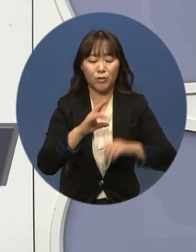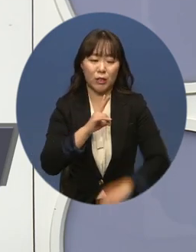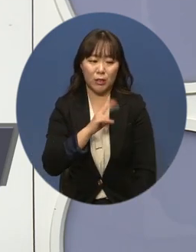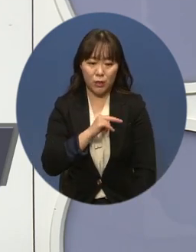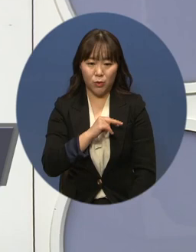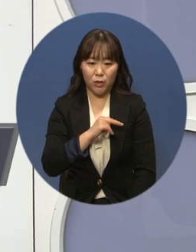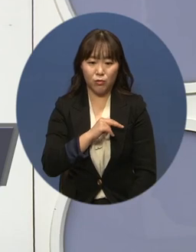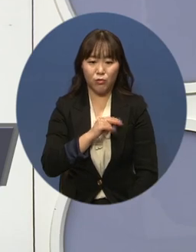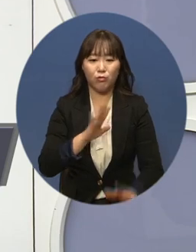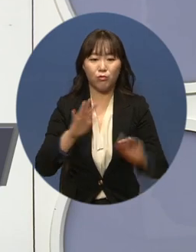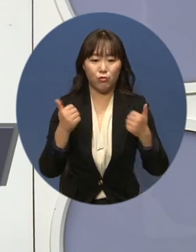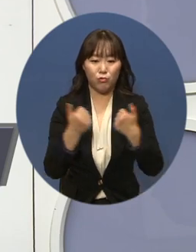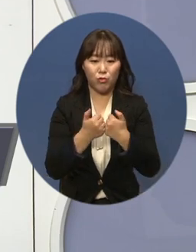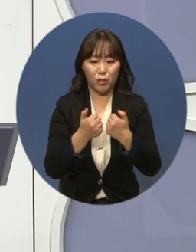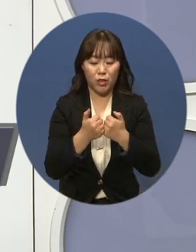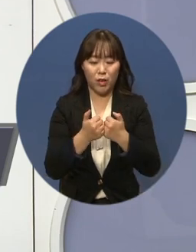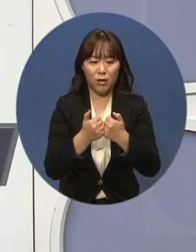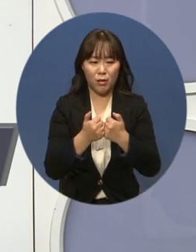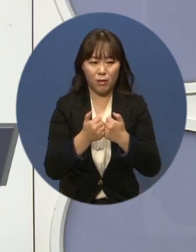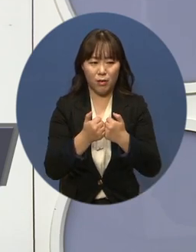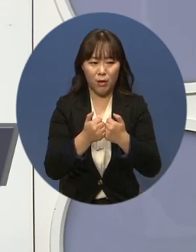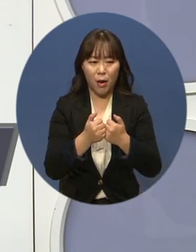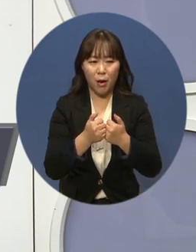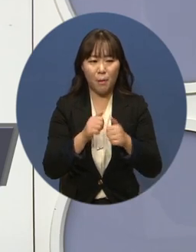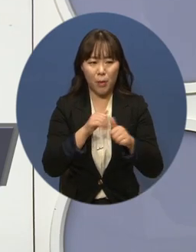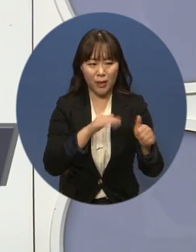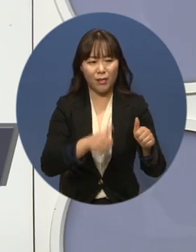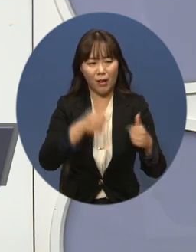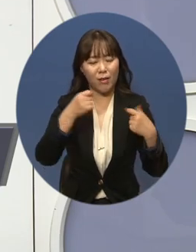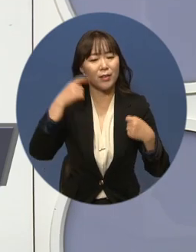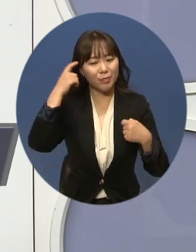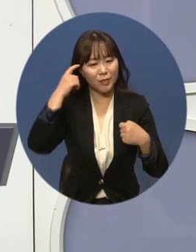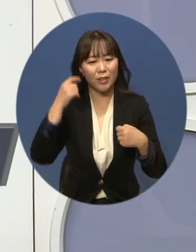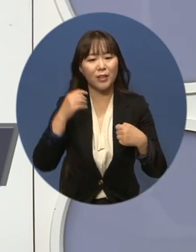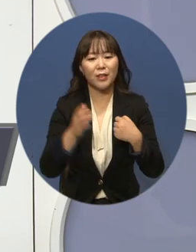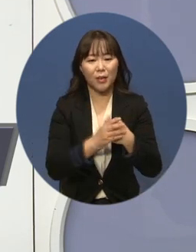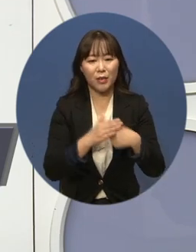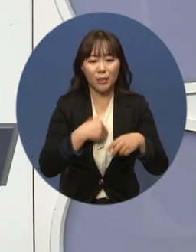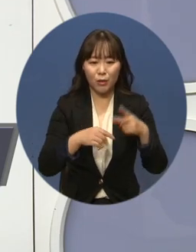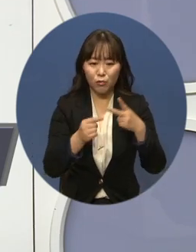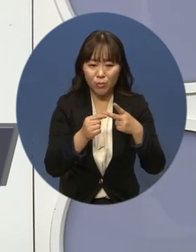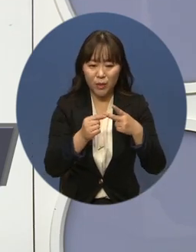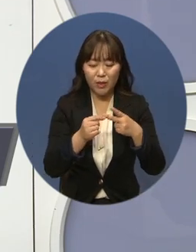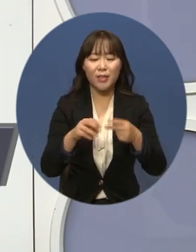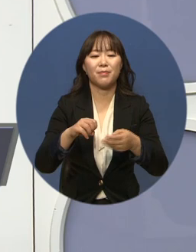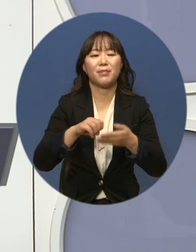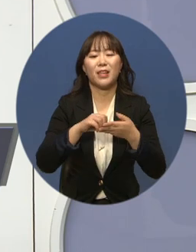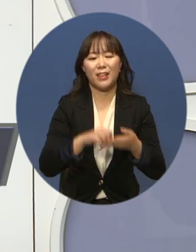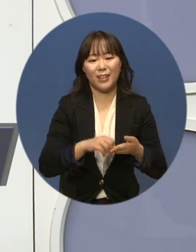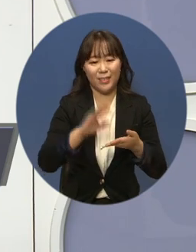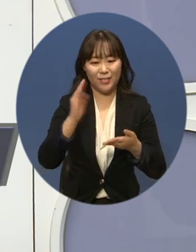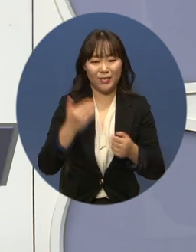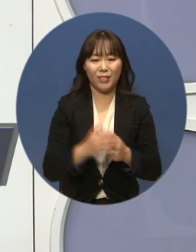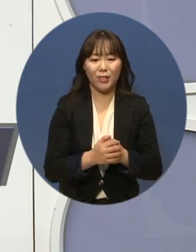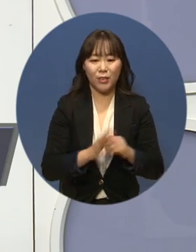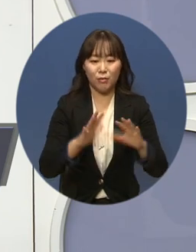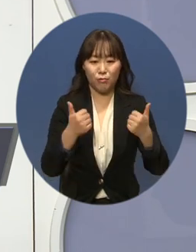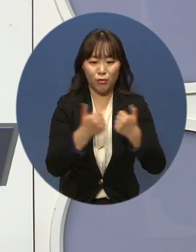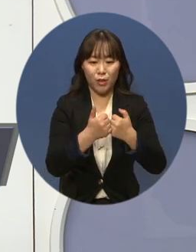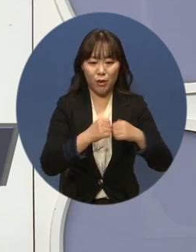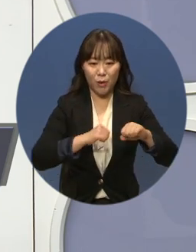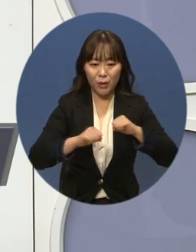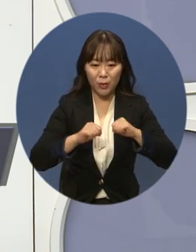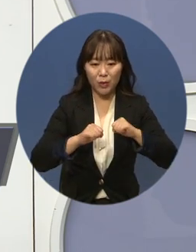괜찮은 위원이 좀 국회 가는 게 좋겠다 이렇게 해서 왔고요. 그래서 이제 제가 두 번째 오게 됐고 그래서 국회 활동은 저는